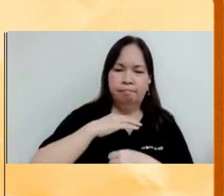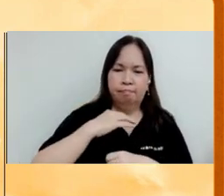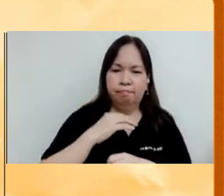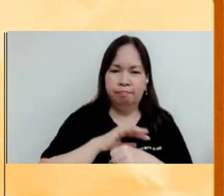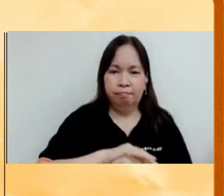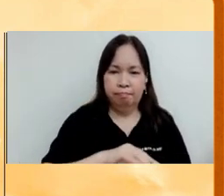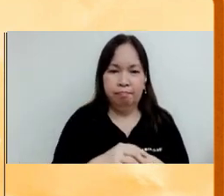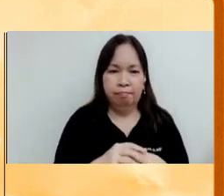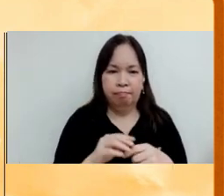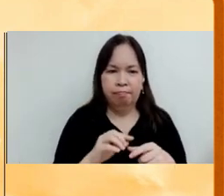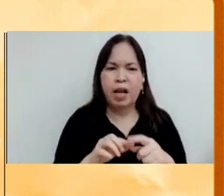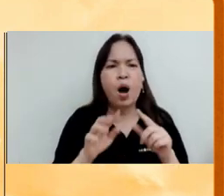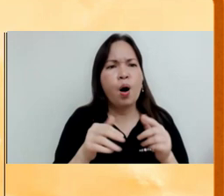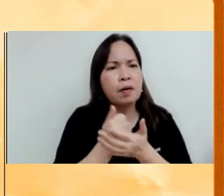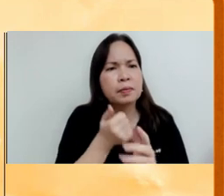ng pagsubok?